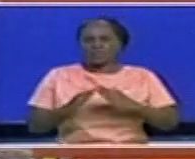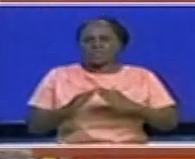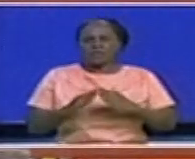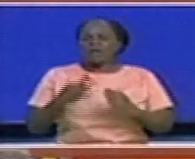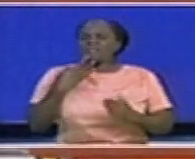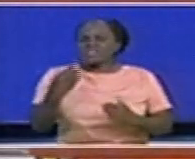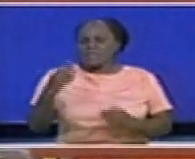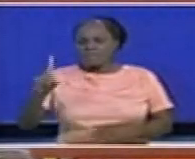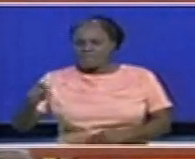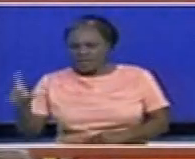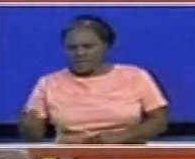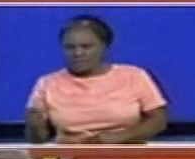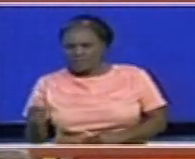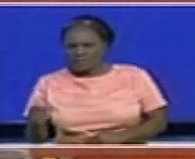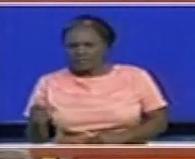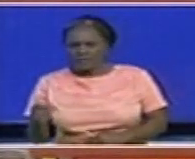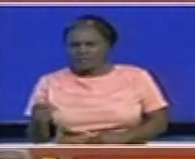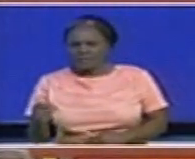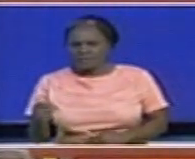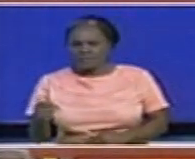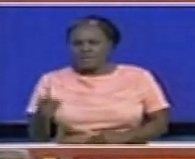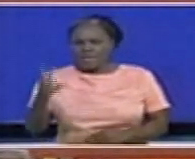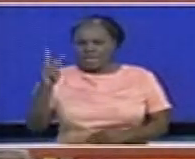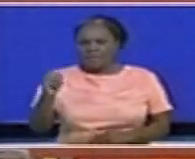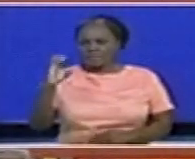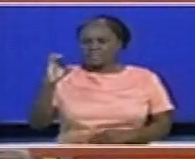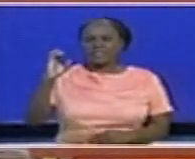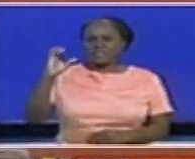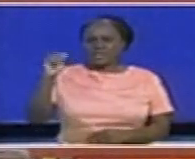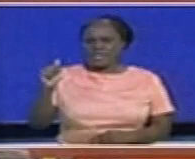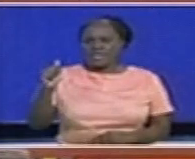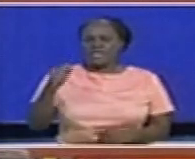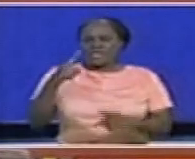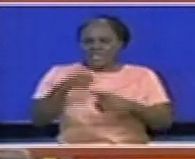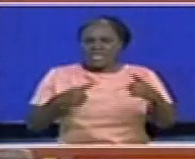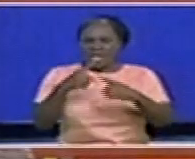3 million per MCA once in a 5-year term.